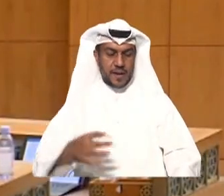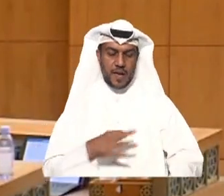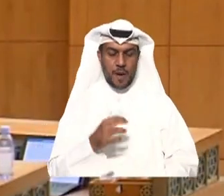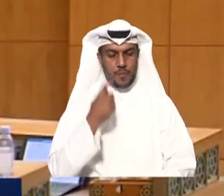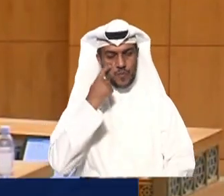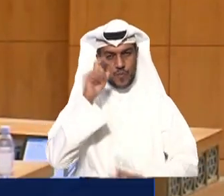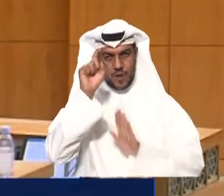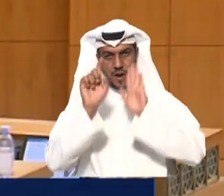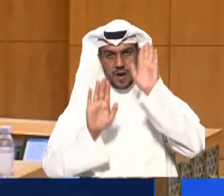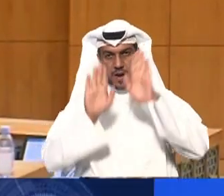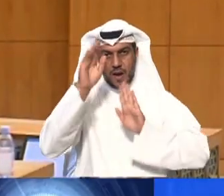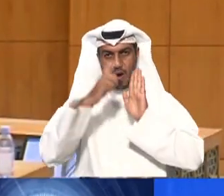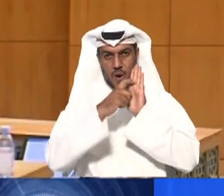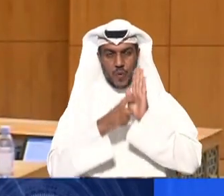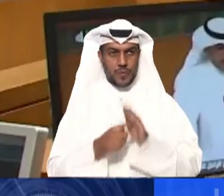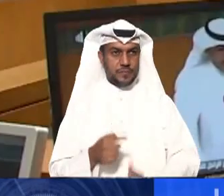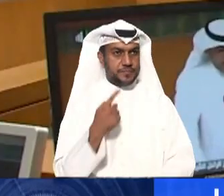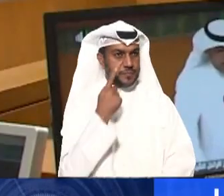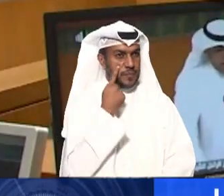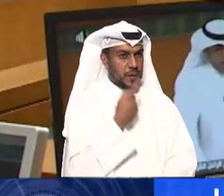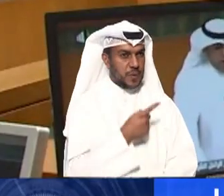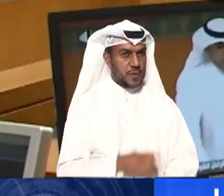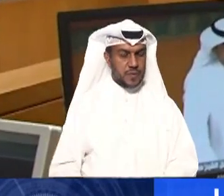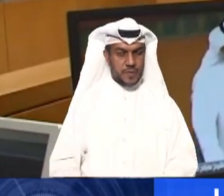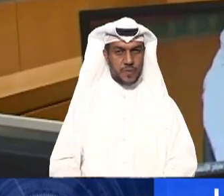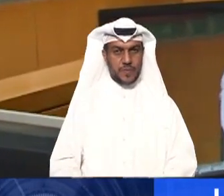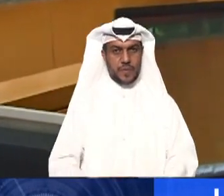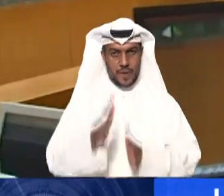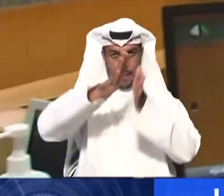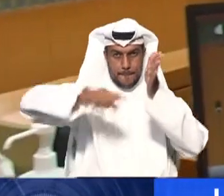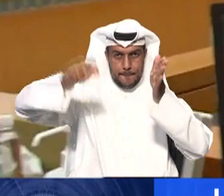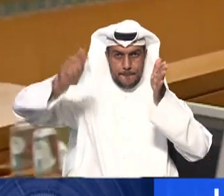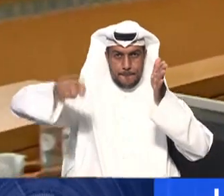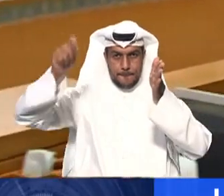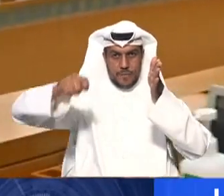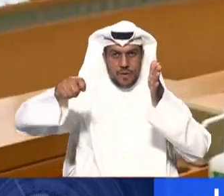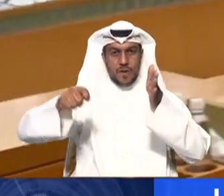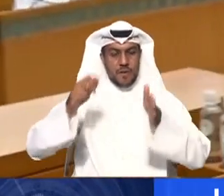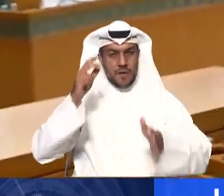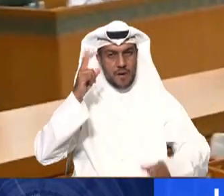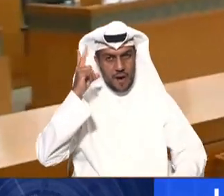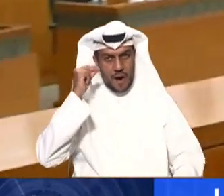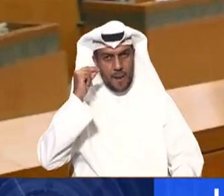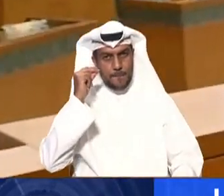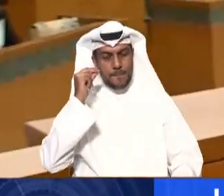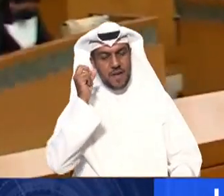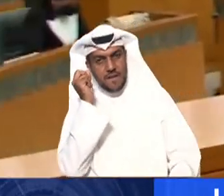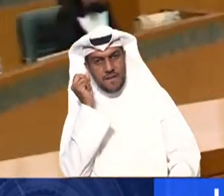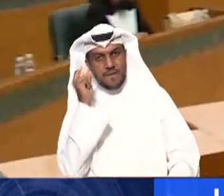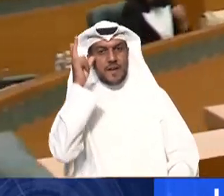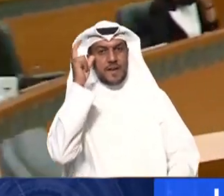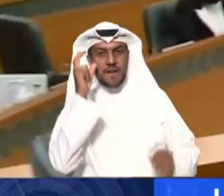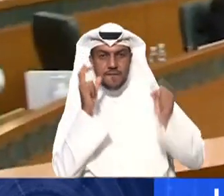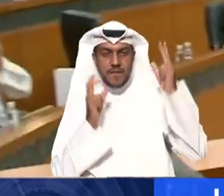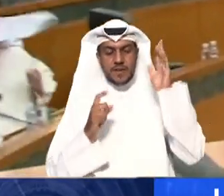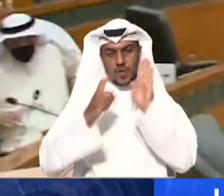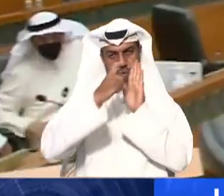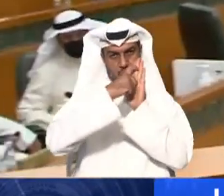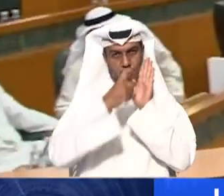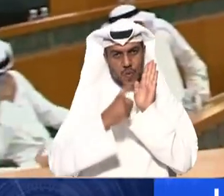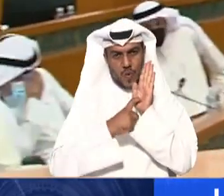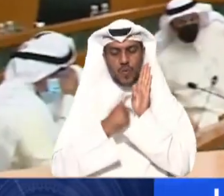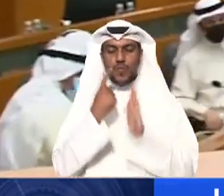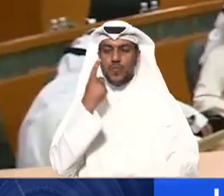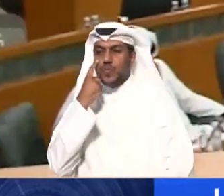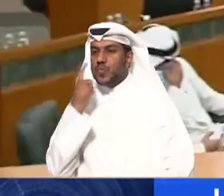مع انتظار موعد بدء دور الانعقاد العادي الخامس التكميلي للفصل التشريعي 15 لمجلس الأمة، الجلسة على